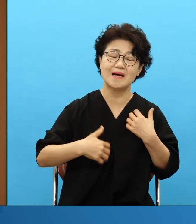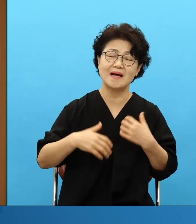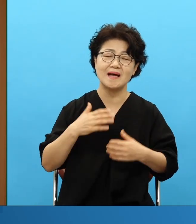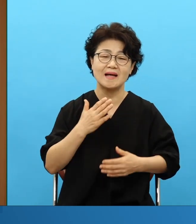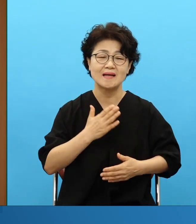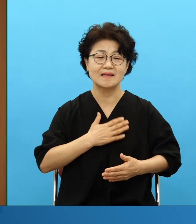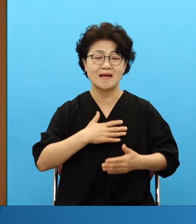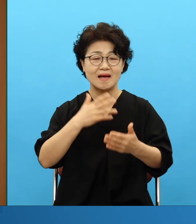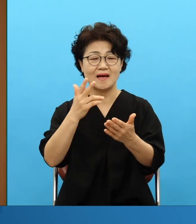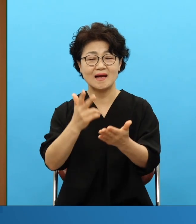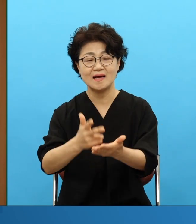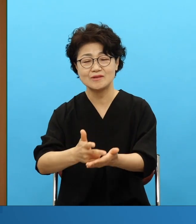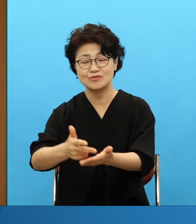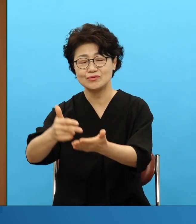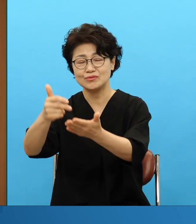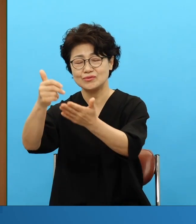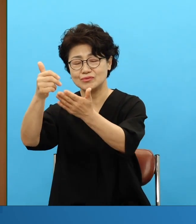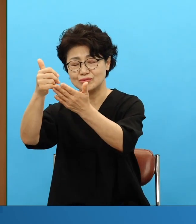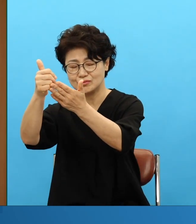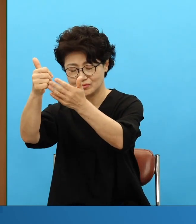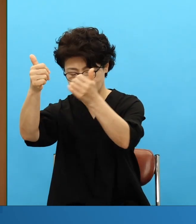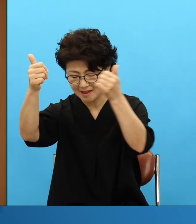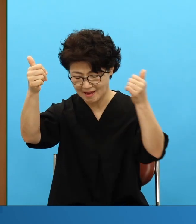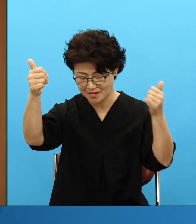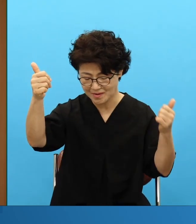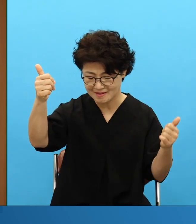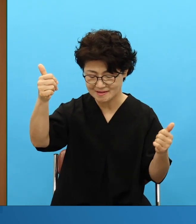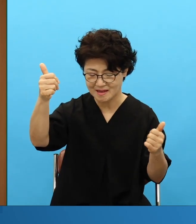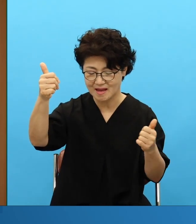기쁘도다. 나 주께